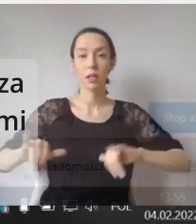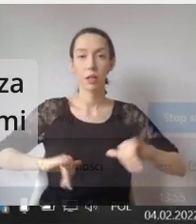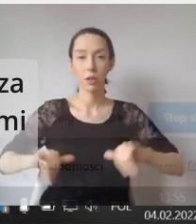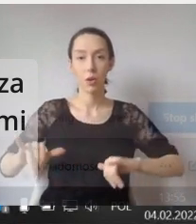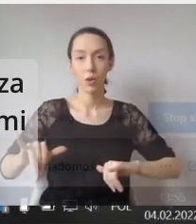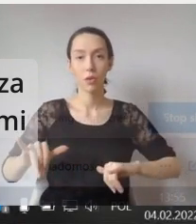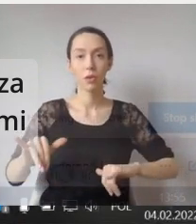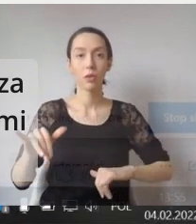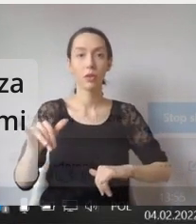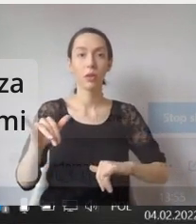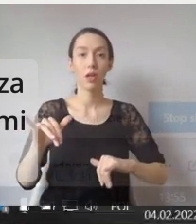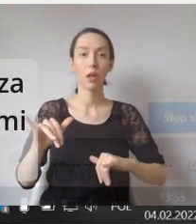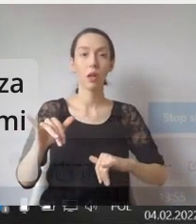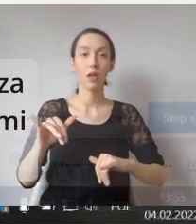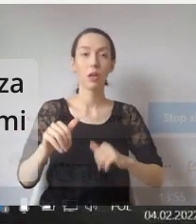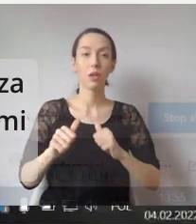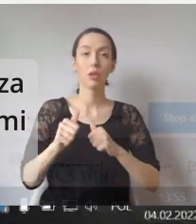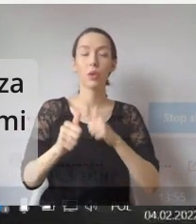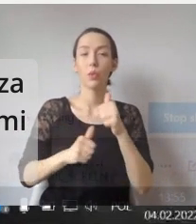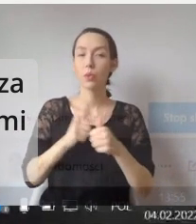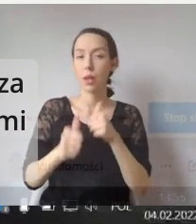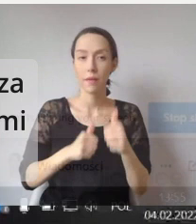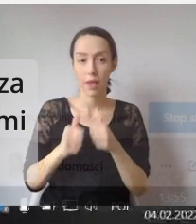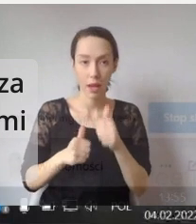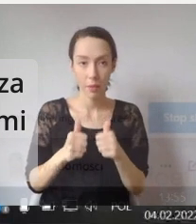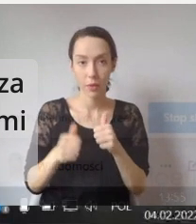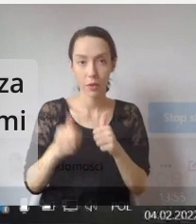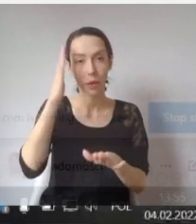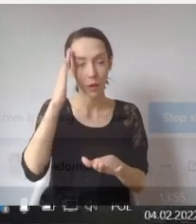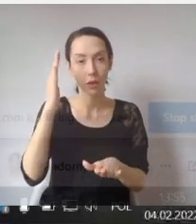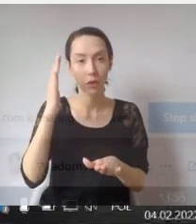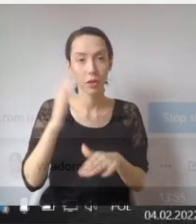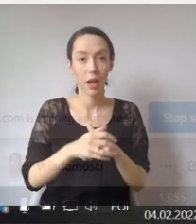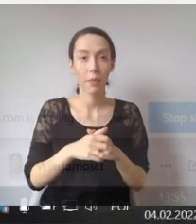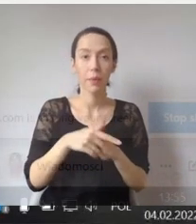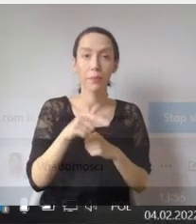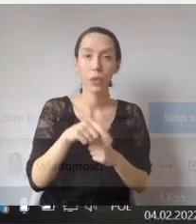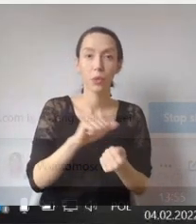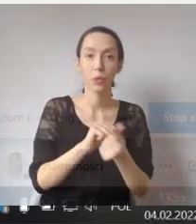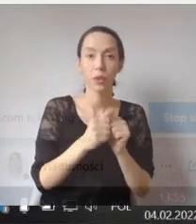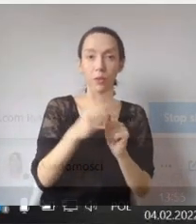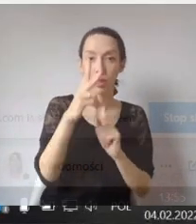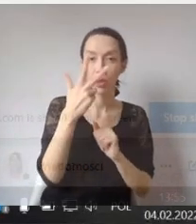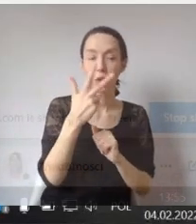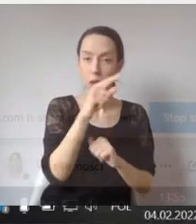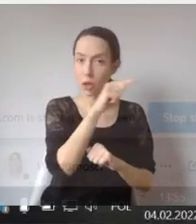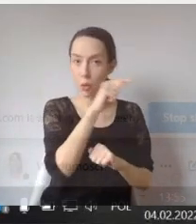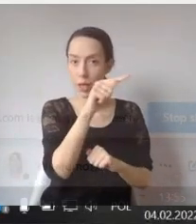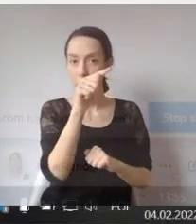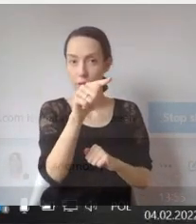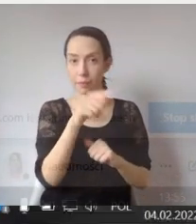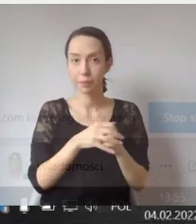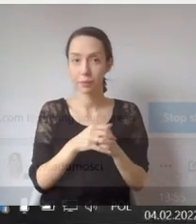różnymi ustawieniami związanymi z tymi umiejętnościami. I tutaj są, zobaczcie, takie 3 kropeczki.